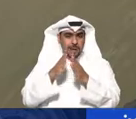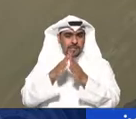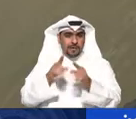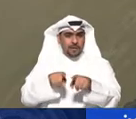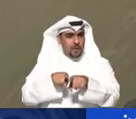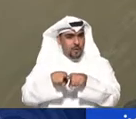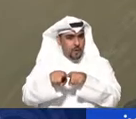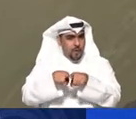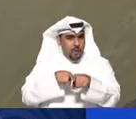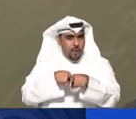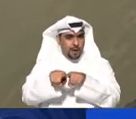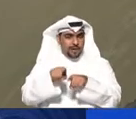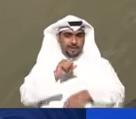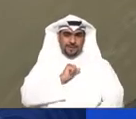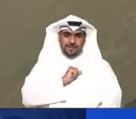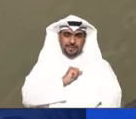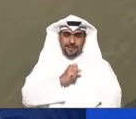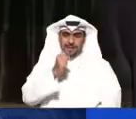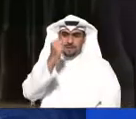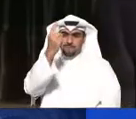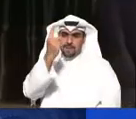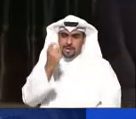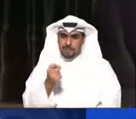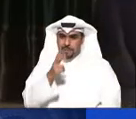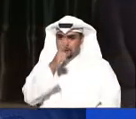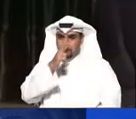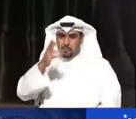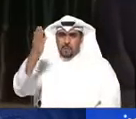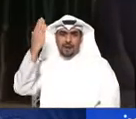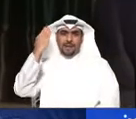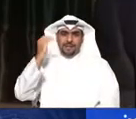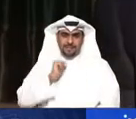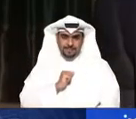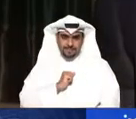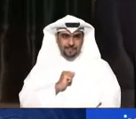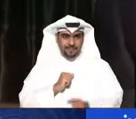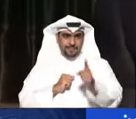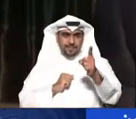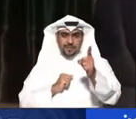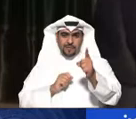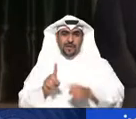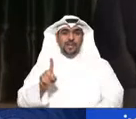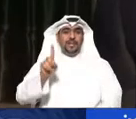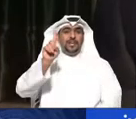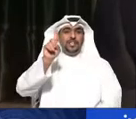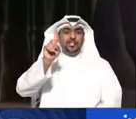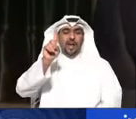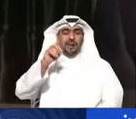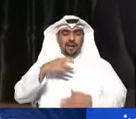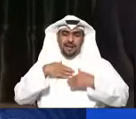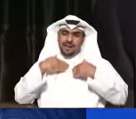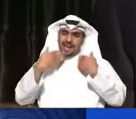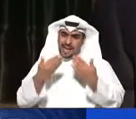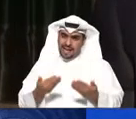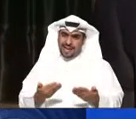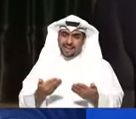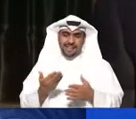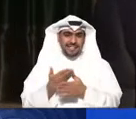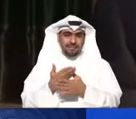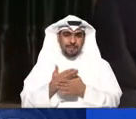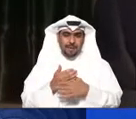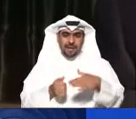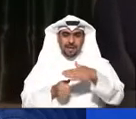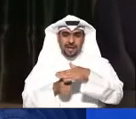والكويت علاقات ضاربة في جذور التاريخ. احنا طبعا مستبشرين خيرا، لان هي اول زيارة، وكمان